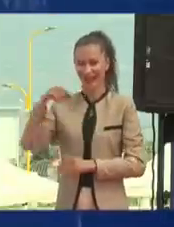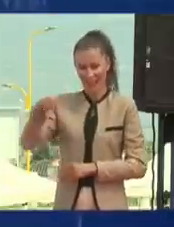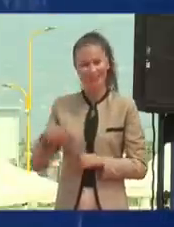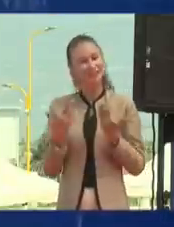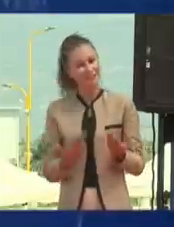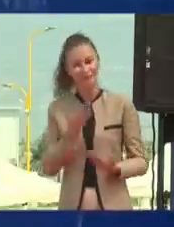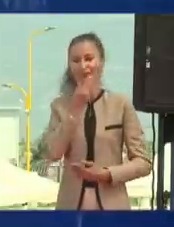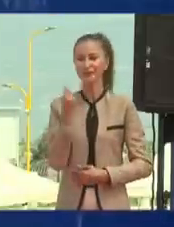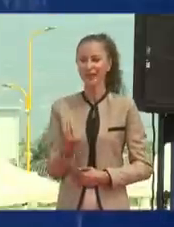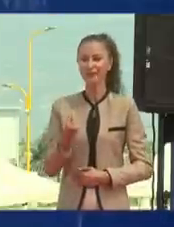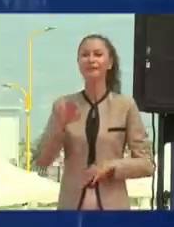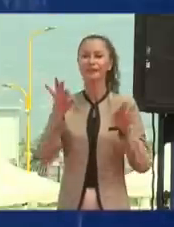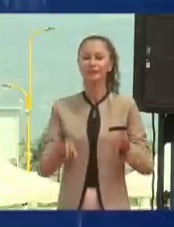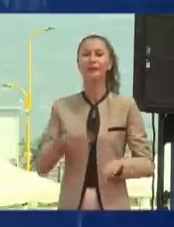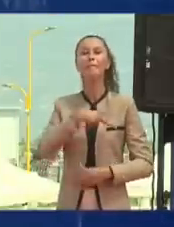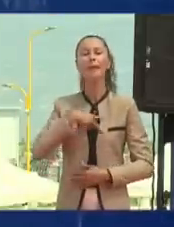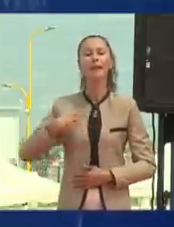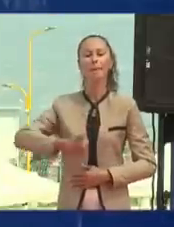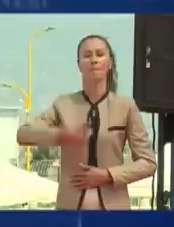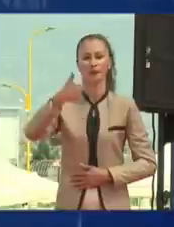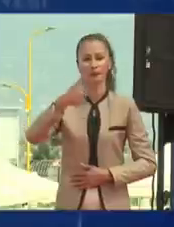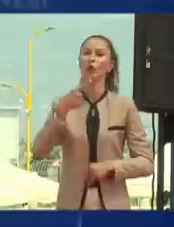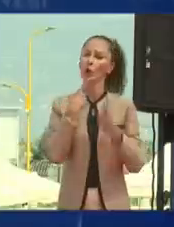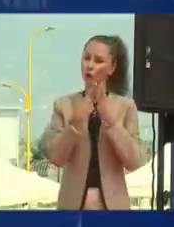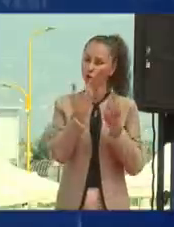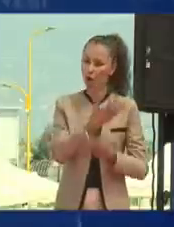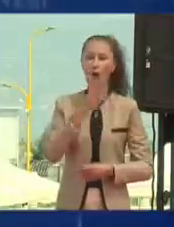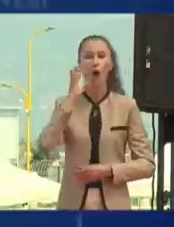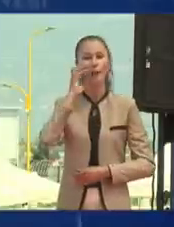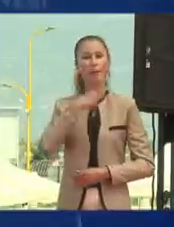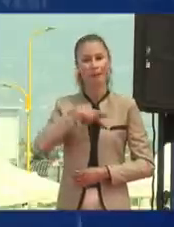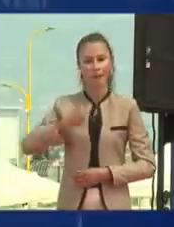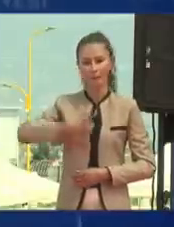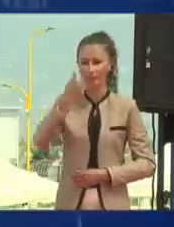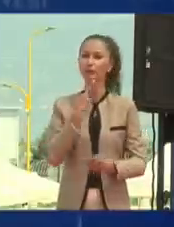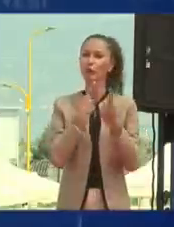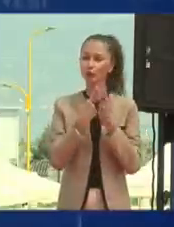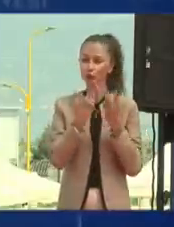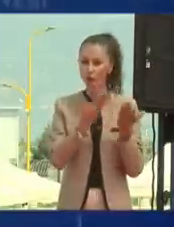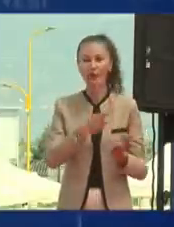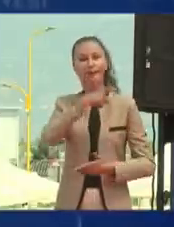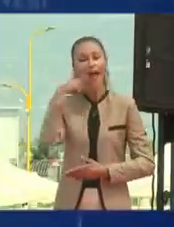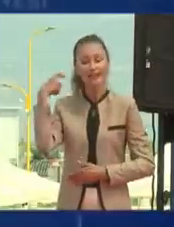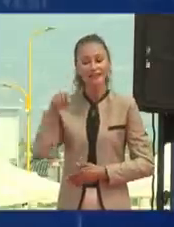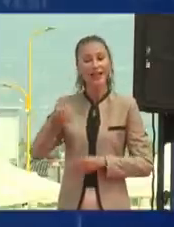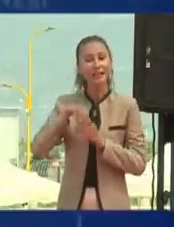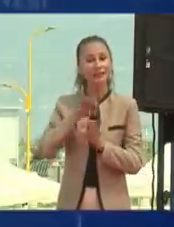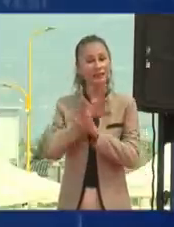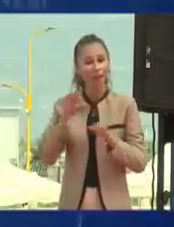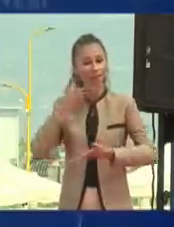Güzel. Şimdi belediye başkanımız konuştu. Ödemiş belediye başkanımız konuştu. Tarihsel vurguları